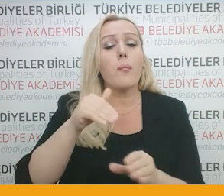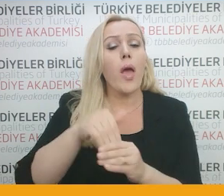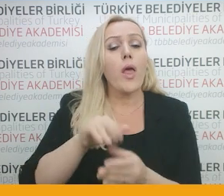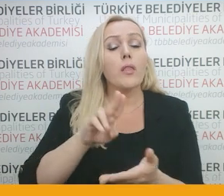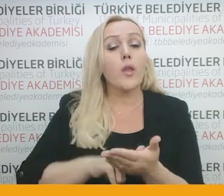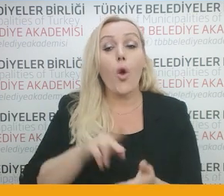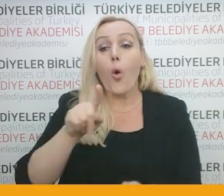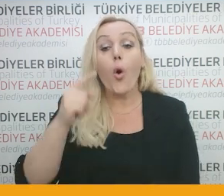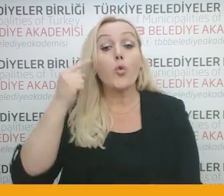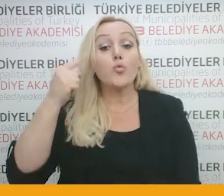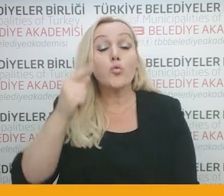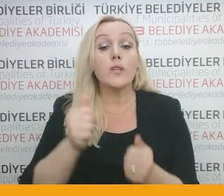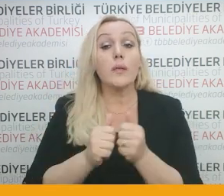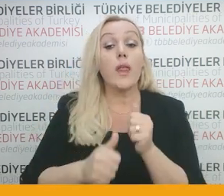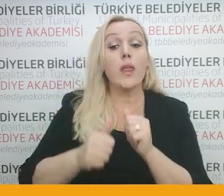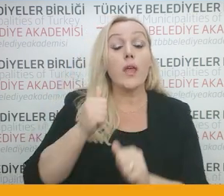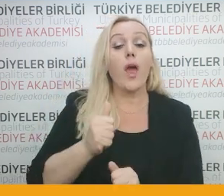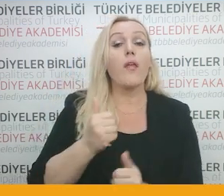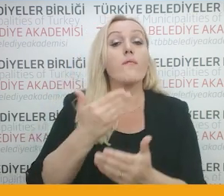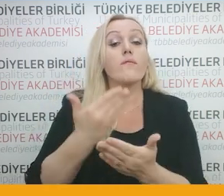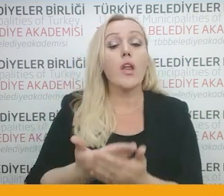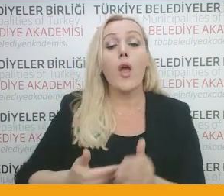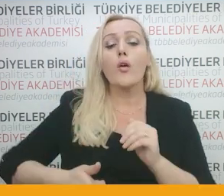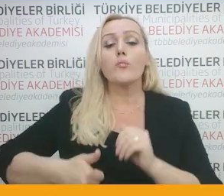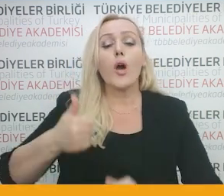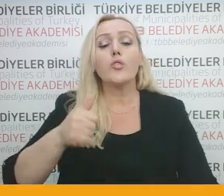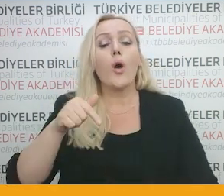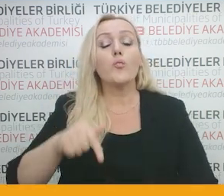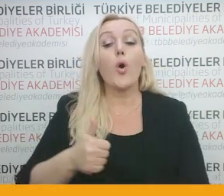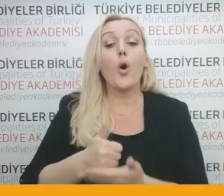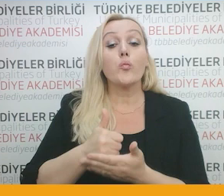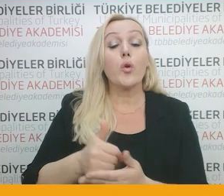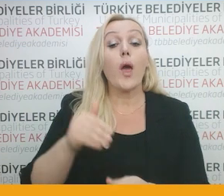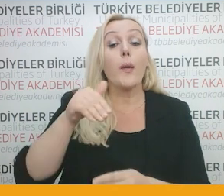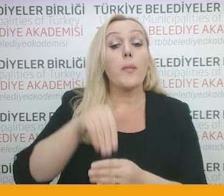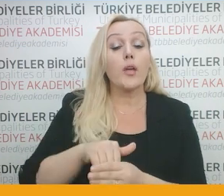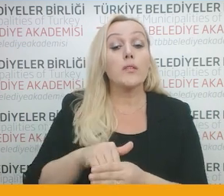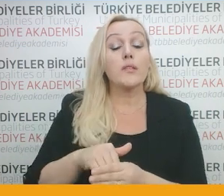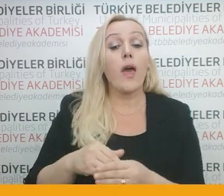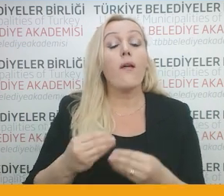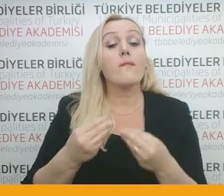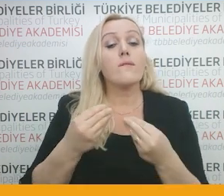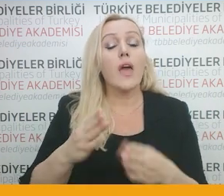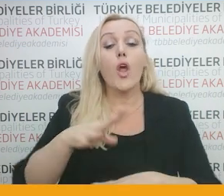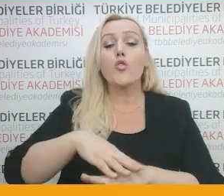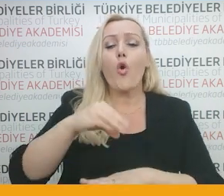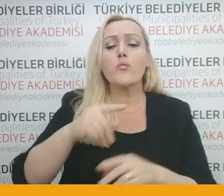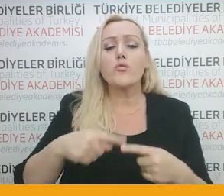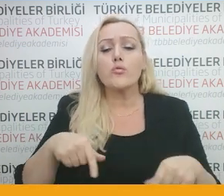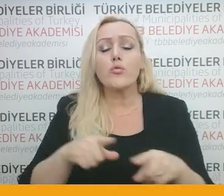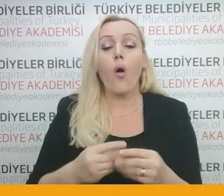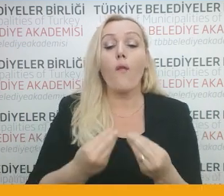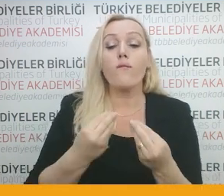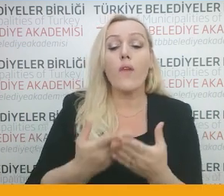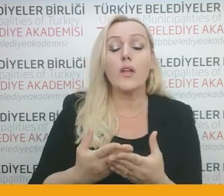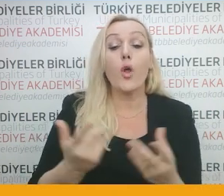encümen görüşüyle birlikte geri gönderir. Başkan daha sonra bu bütçeyi meclise getirir, meclis komisyonu havale eder, komisyona görüşülür,